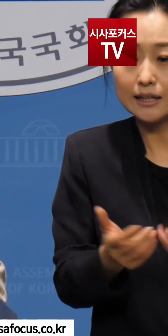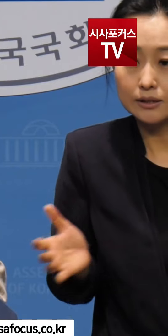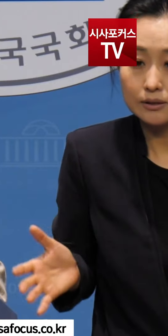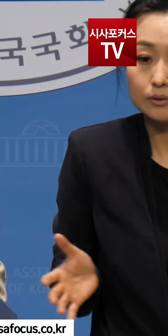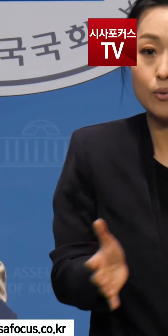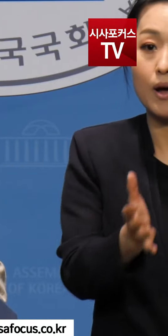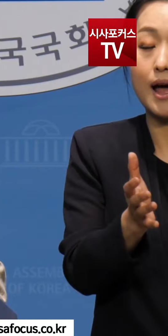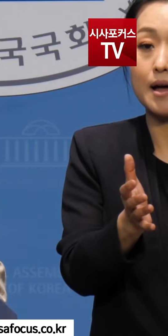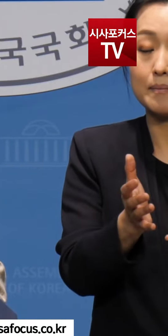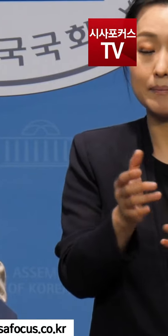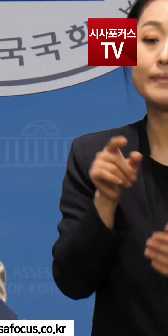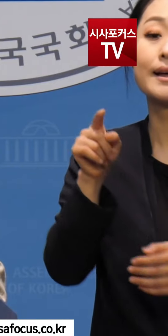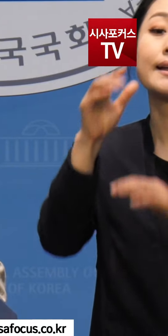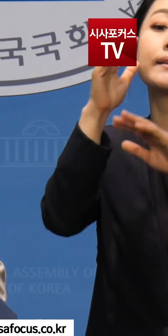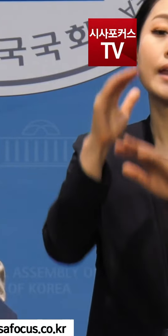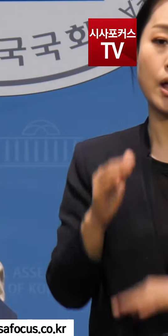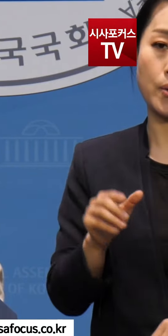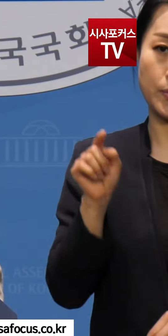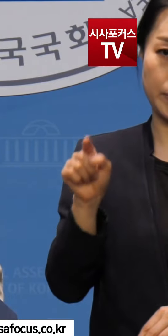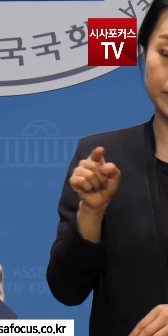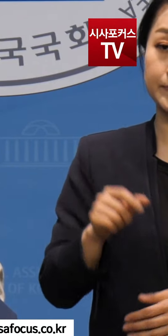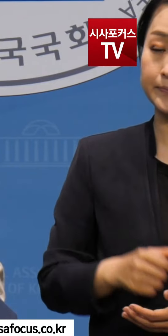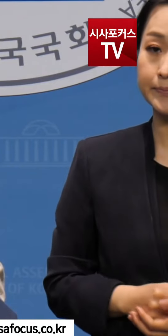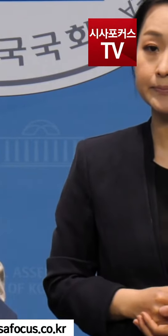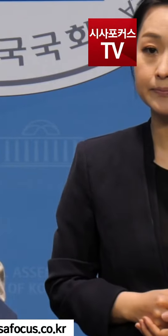반통합적인 개혁안이라는 것입니다.